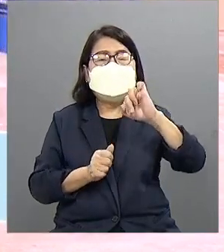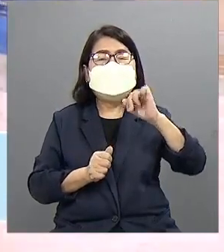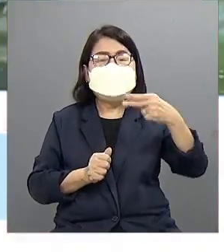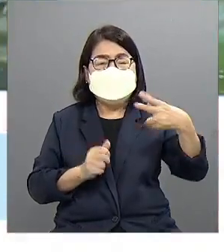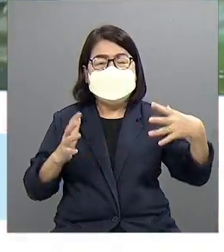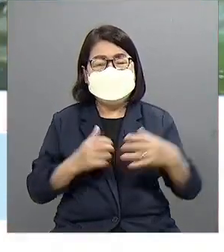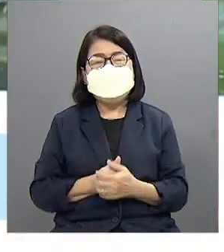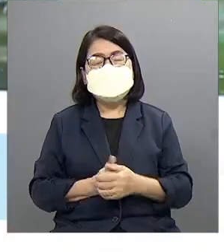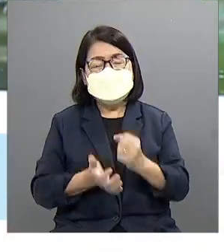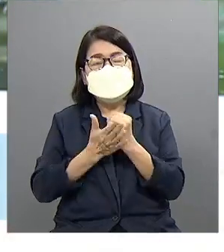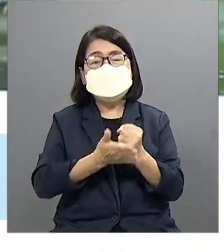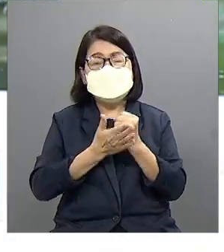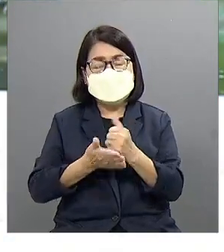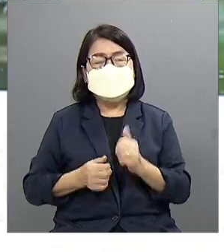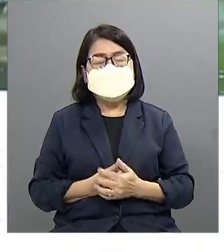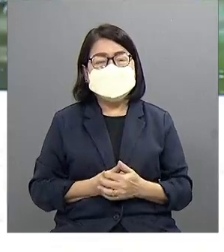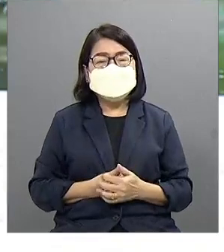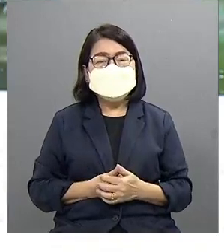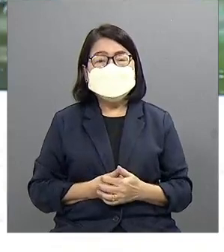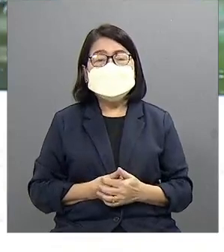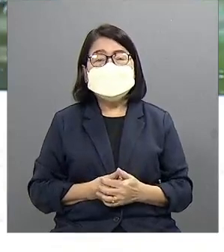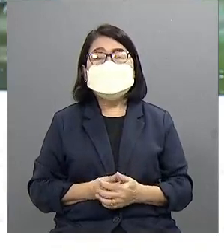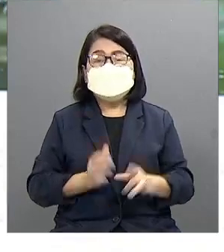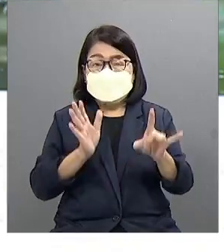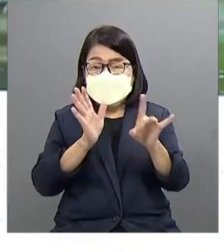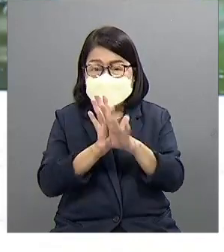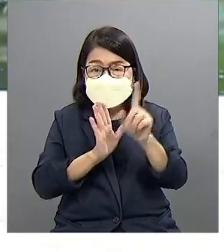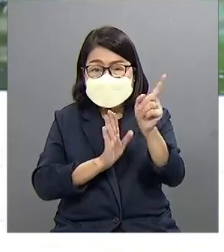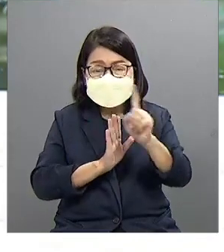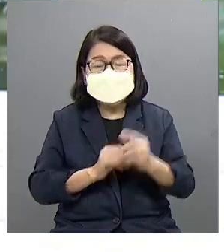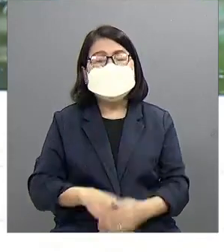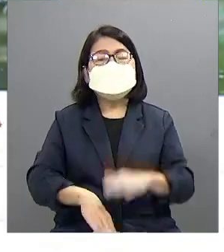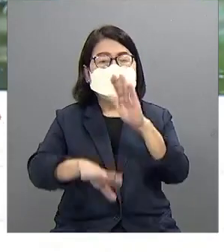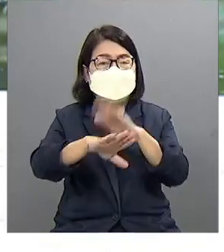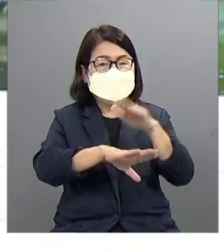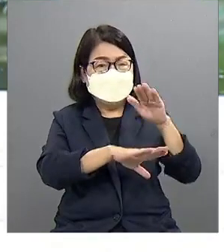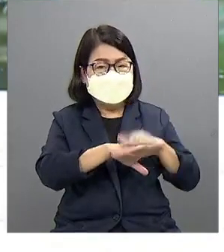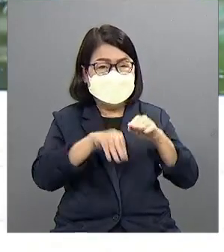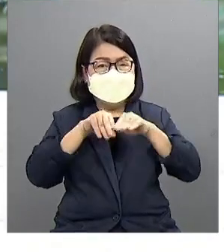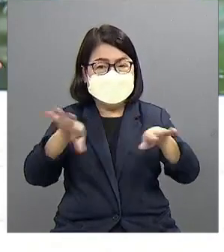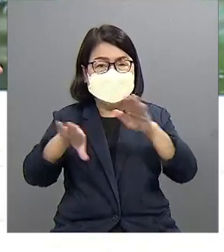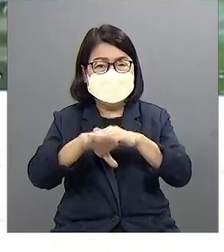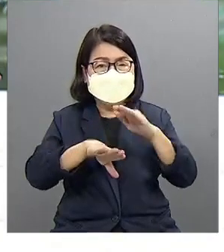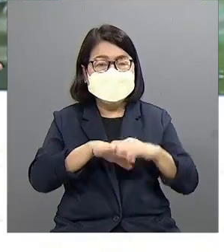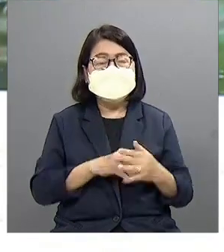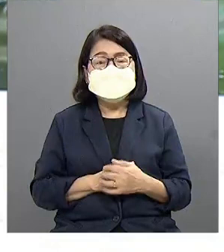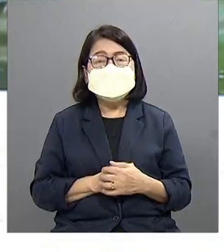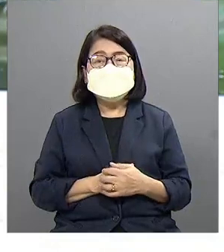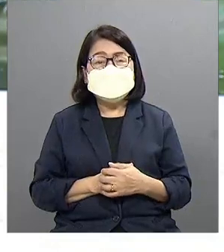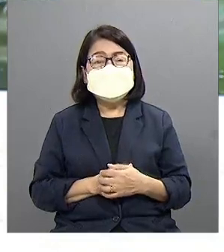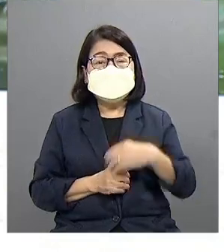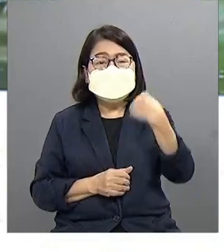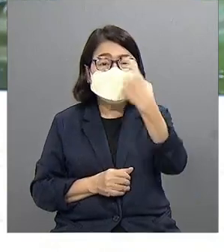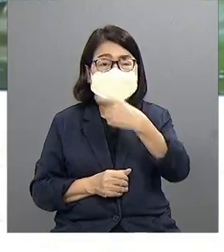ค่ะเอาละค่ะคุณผู้ชมคะป้ายสุดท้ายขอเตือนภัยกันหน่อยใครที่จอดรถจักรยานยนต์อยู่ด้านล่างคอนโดห